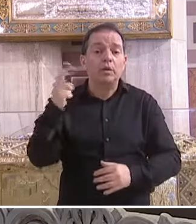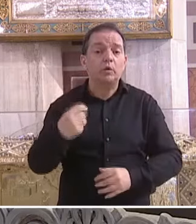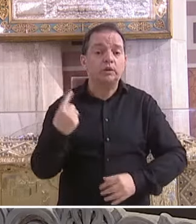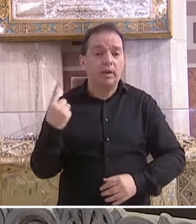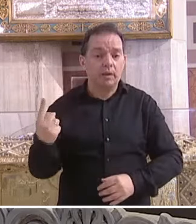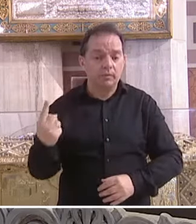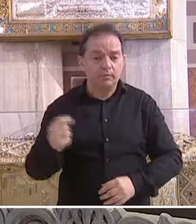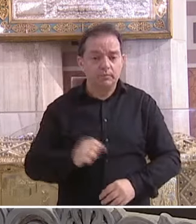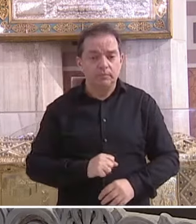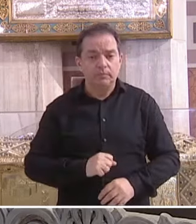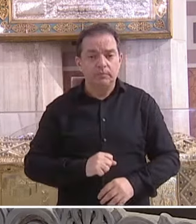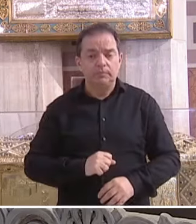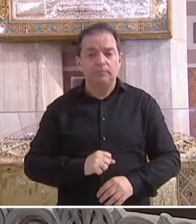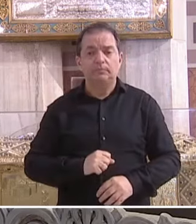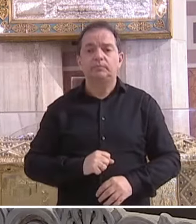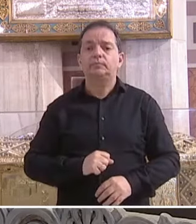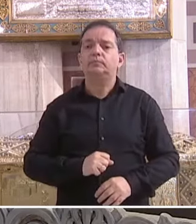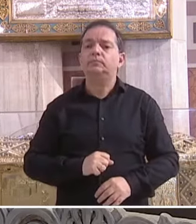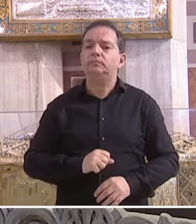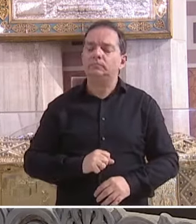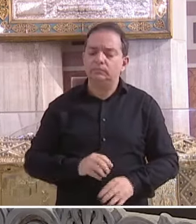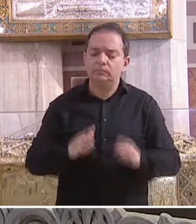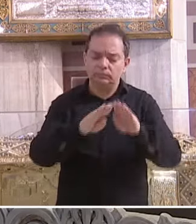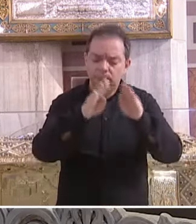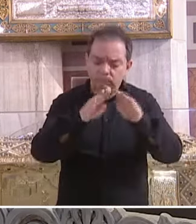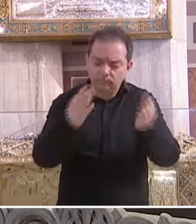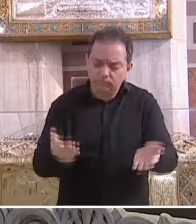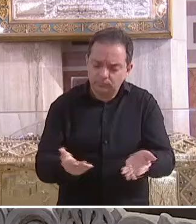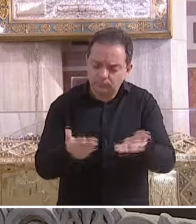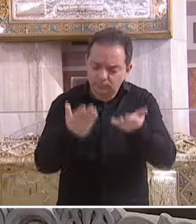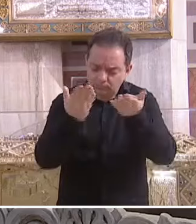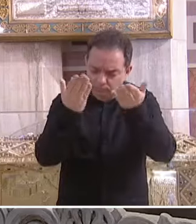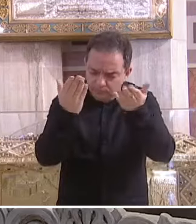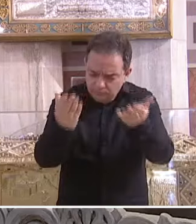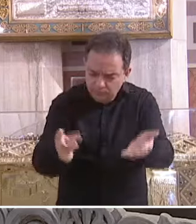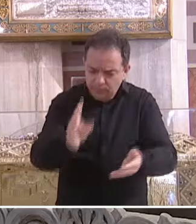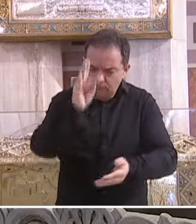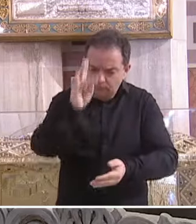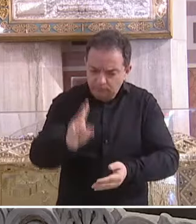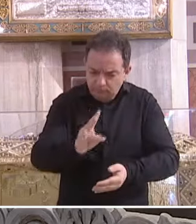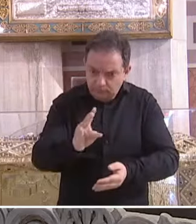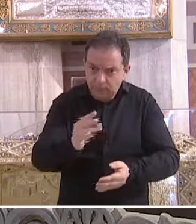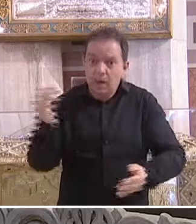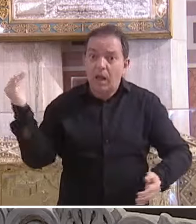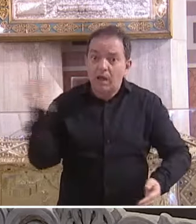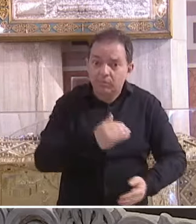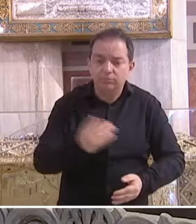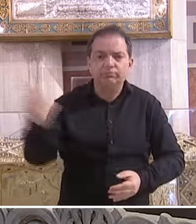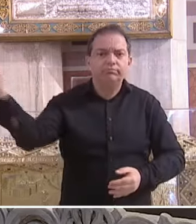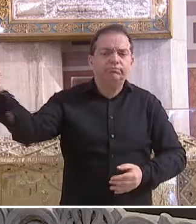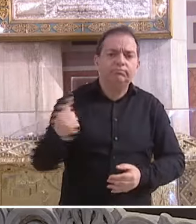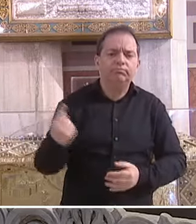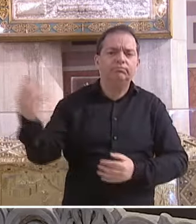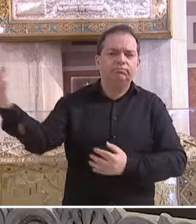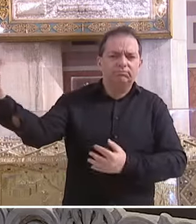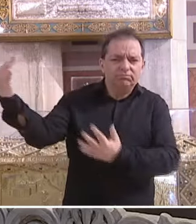1821 και την προσφορά της Ανεμάκτου Θυσίας, ακολουθεί η αιματηρή θυσία του